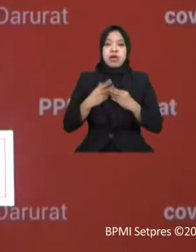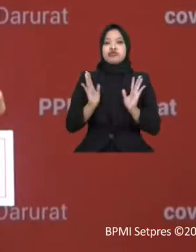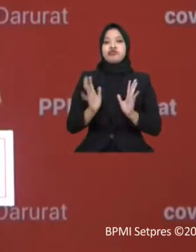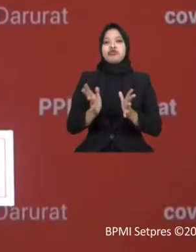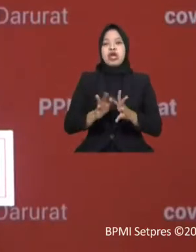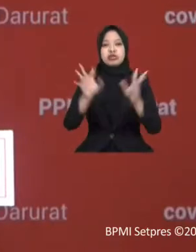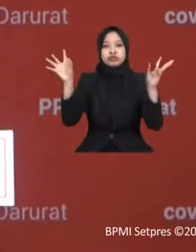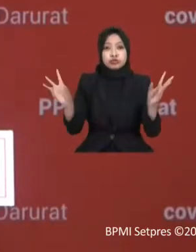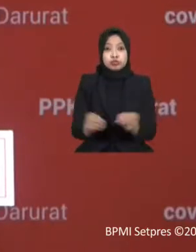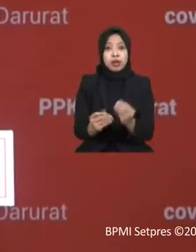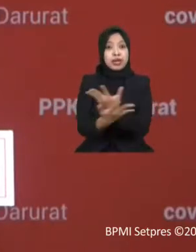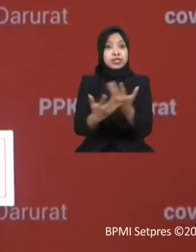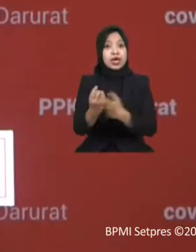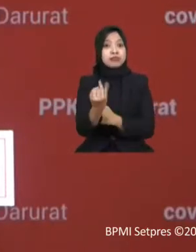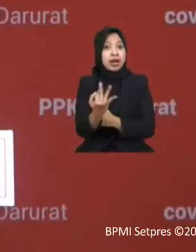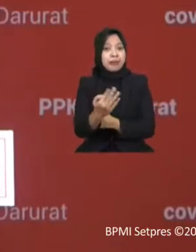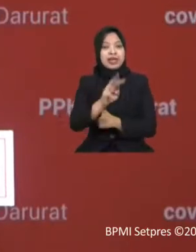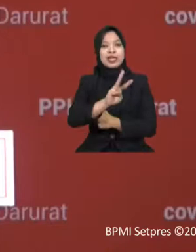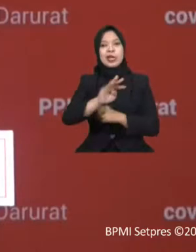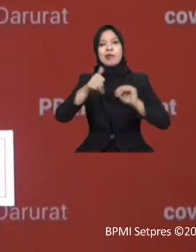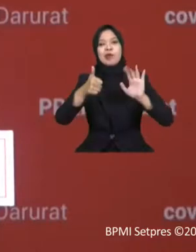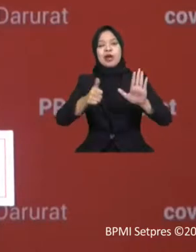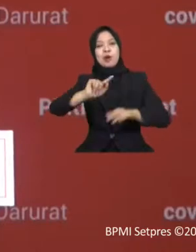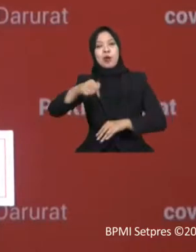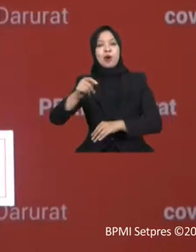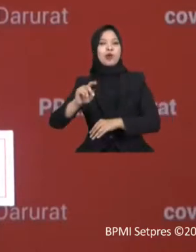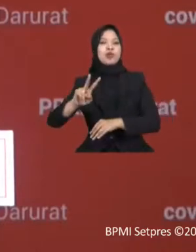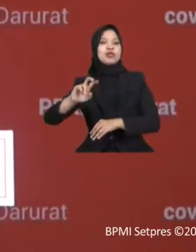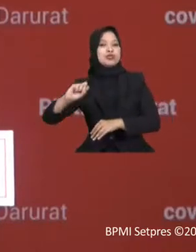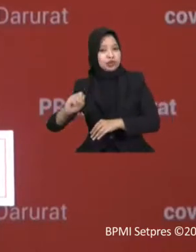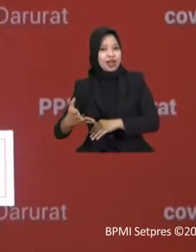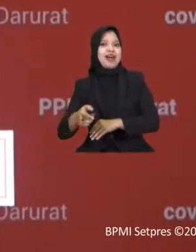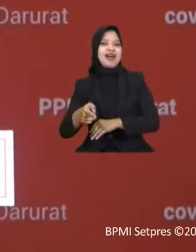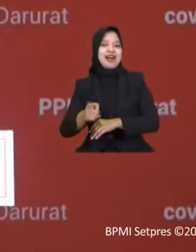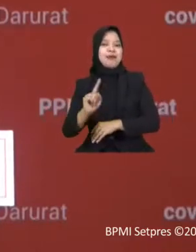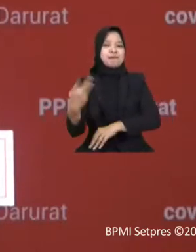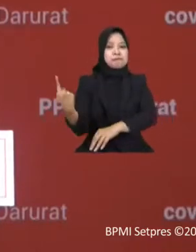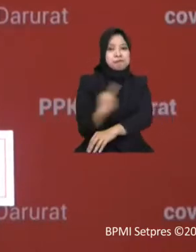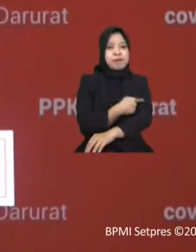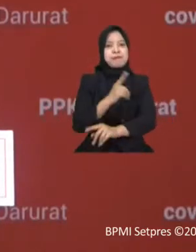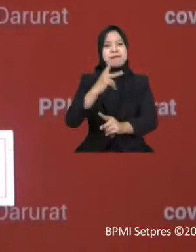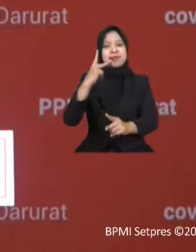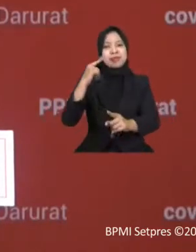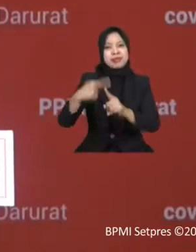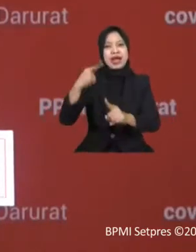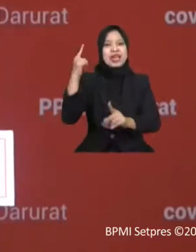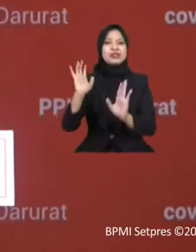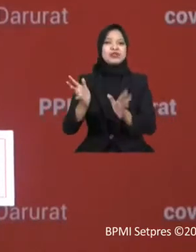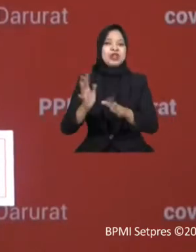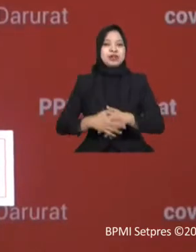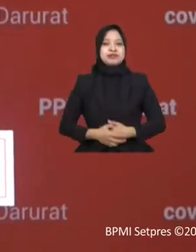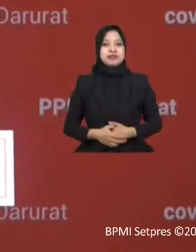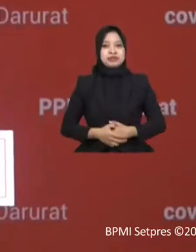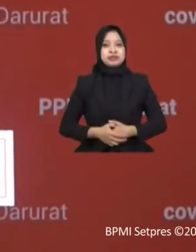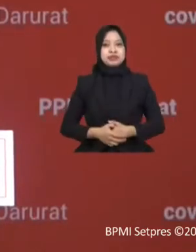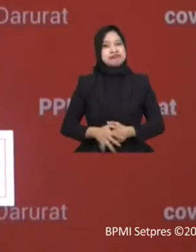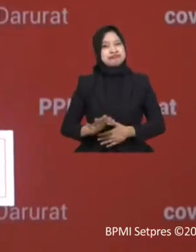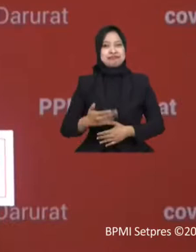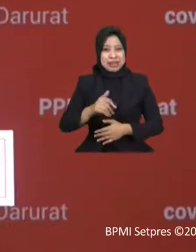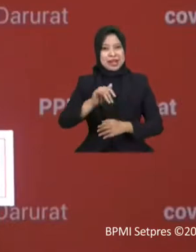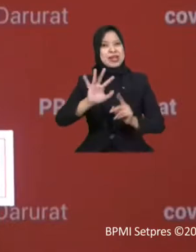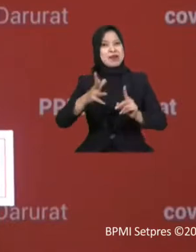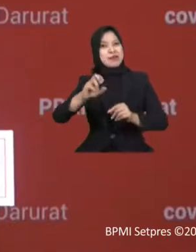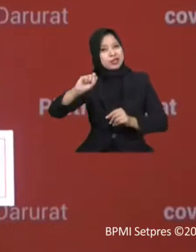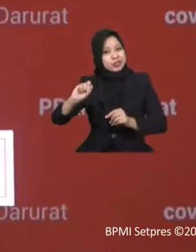kepada 36,2 juta lebih masyarakat yang menerima dosis Pertama Dan Hampir